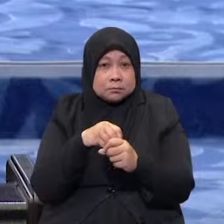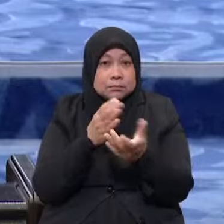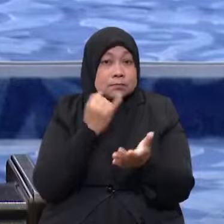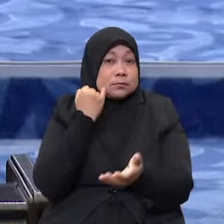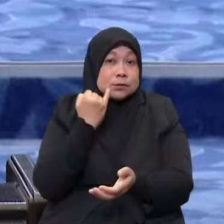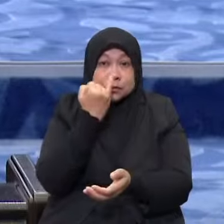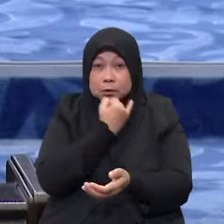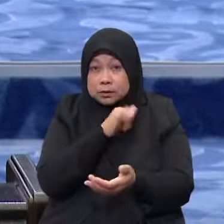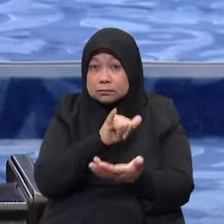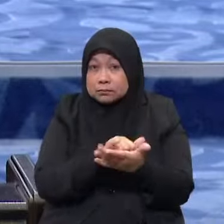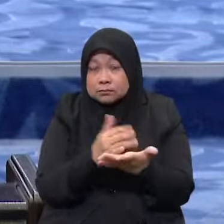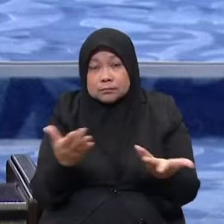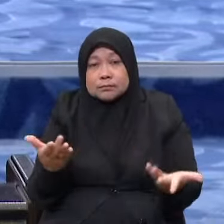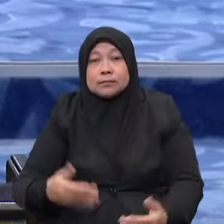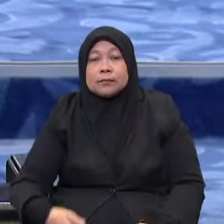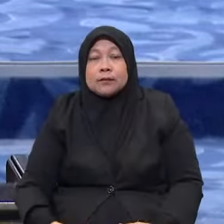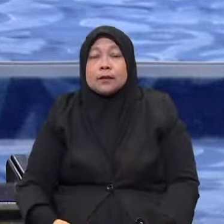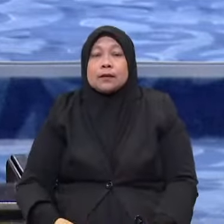Sudah.